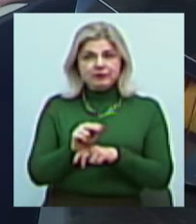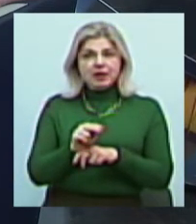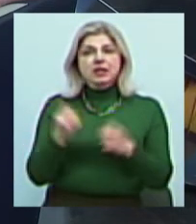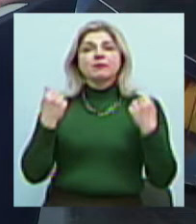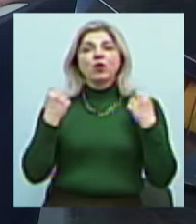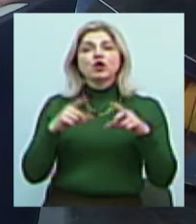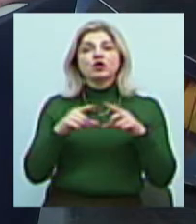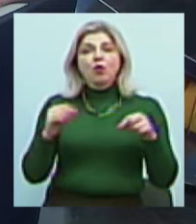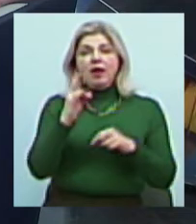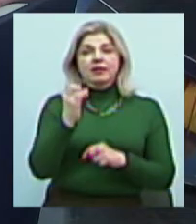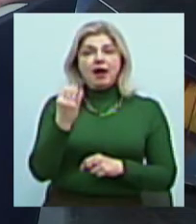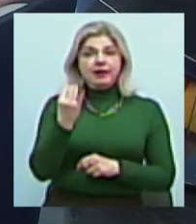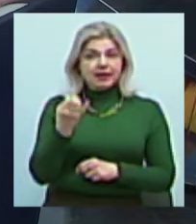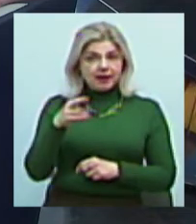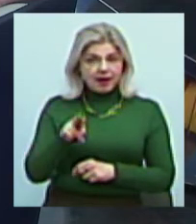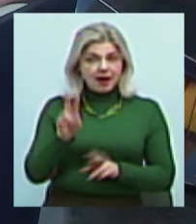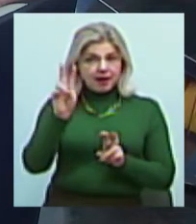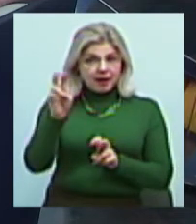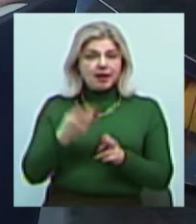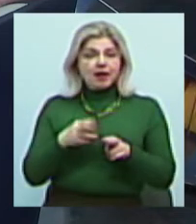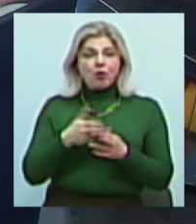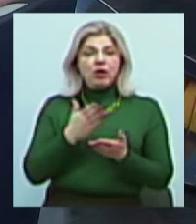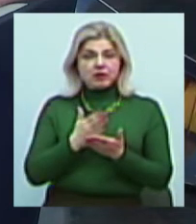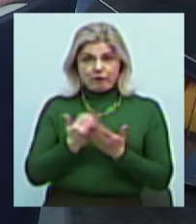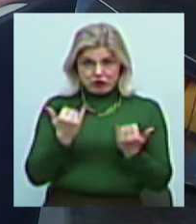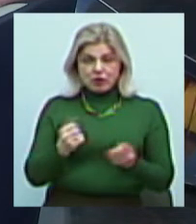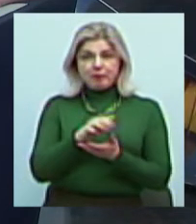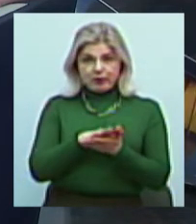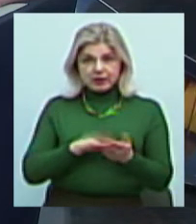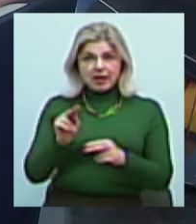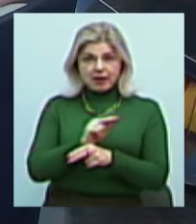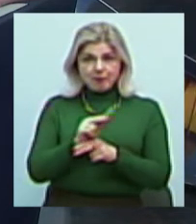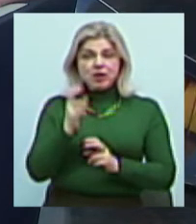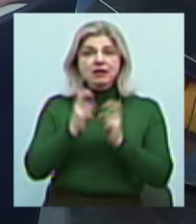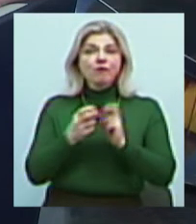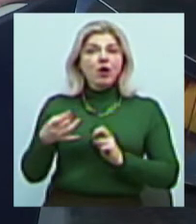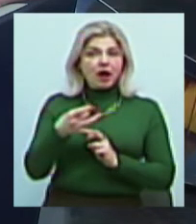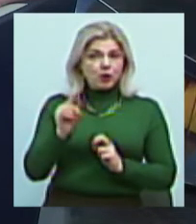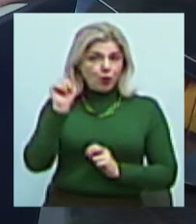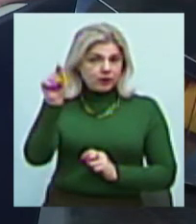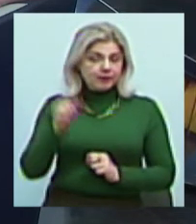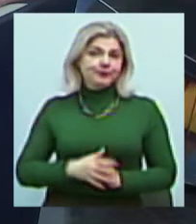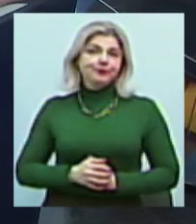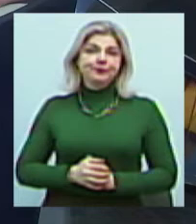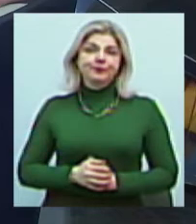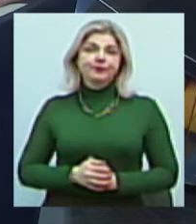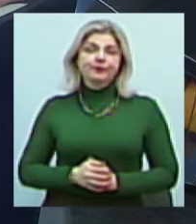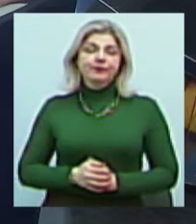спортивної школи «Надія», яка знаходиться... Зараз він триває. Так, в Заводському районі.